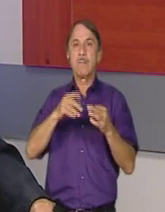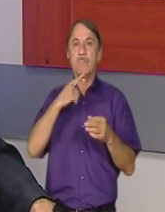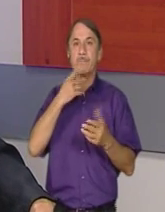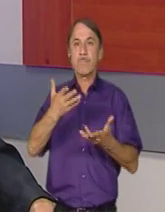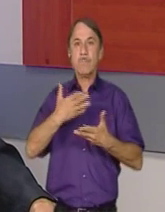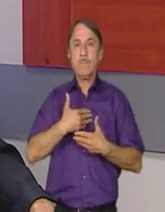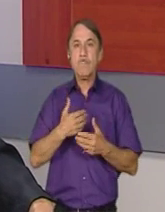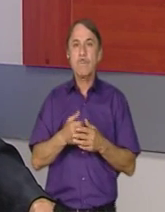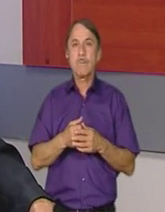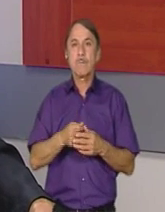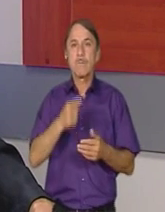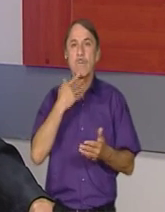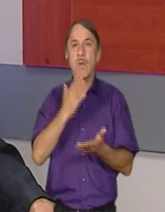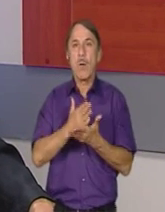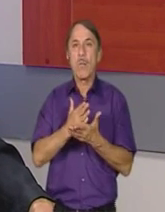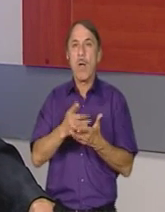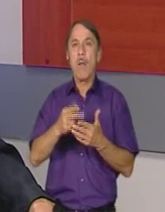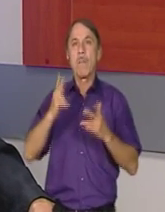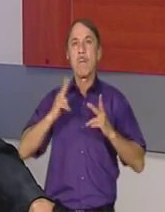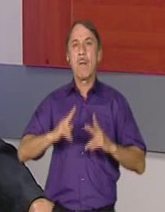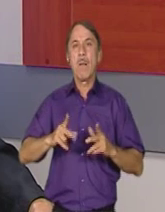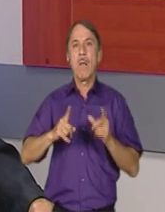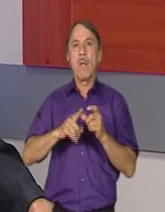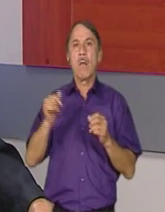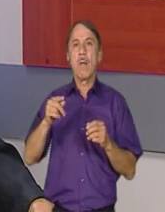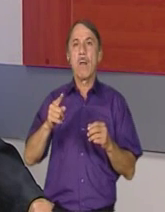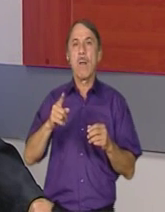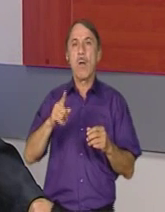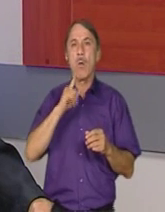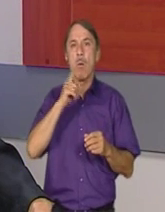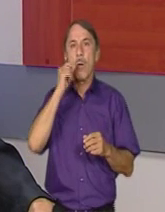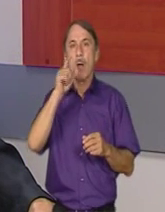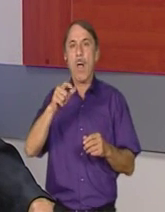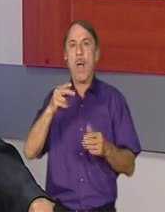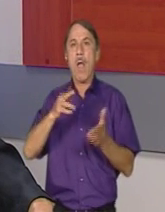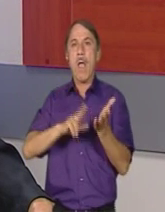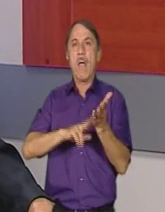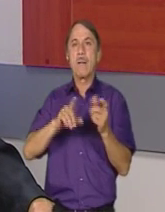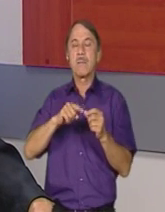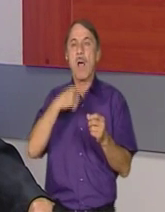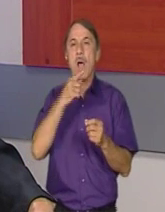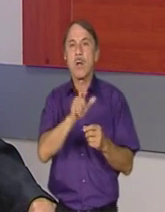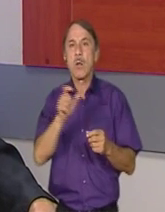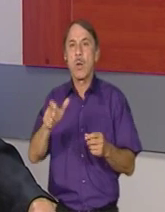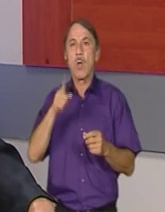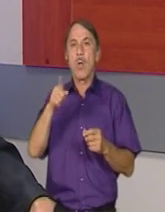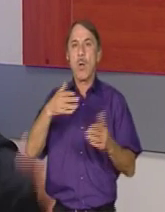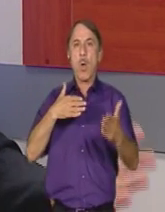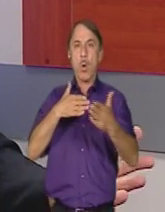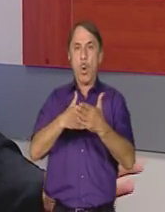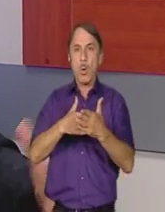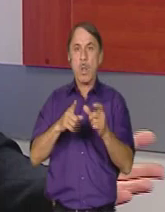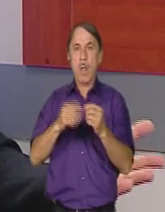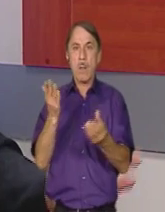je po starogrčkom i bio definicija, kudi kamo primerenija od onoga što piše u leksikonima, enciklopedijama ili rečnicima.